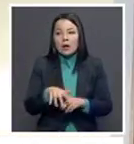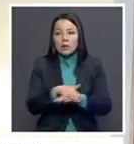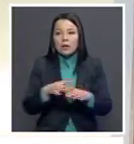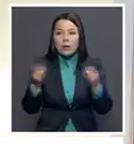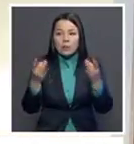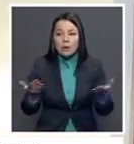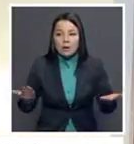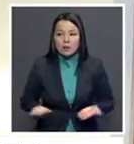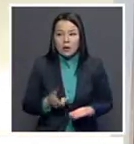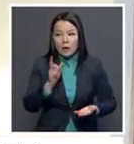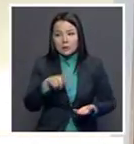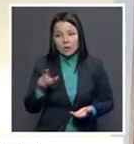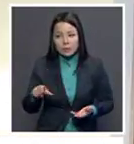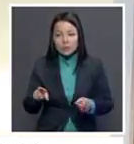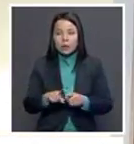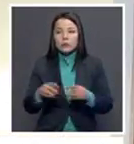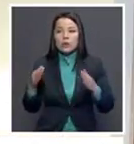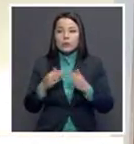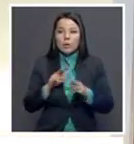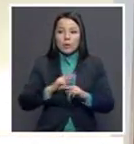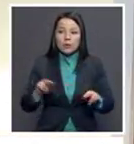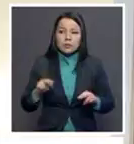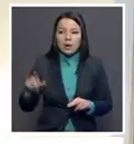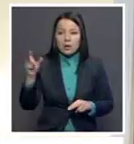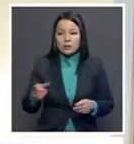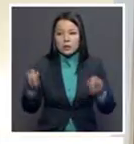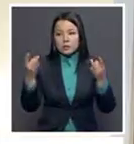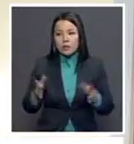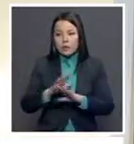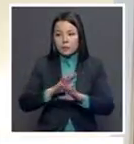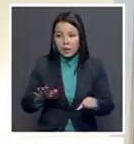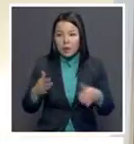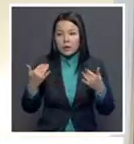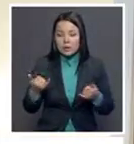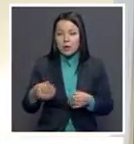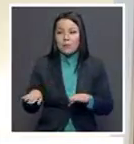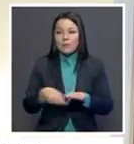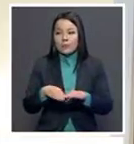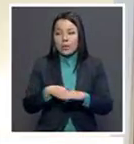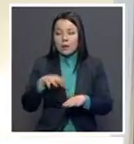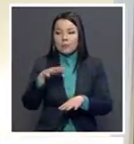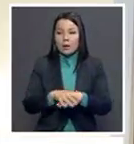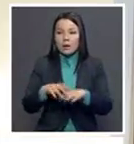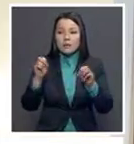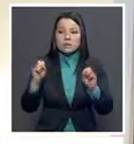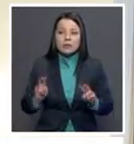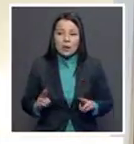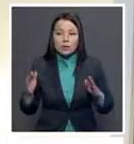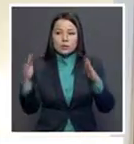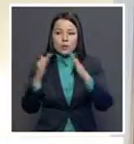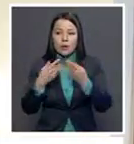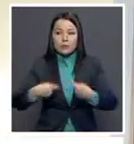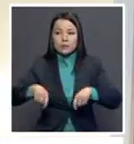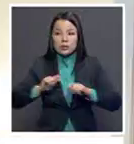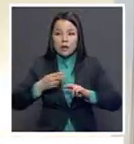азаматтары мұғалімдердің жинау оңай емес, ал мынау құрылыс жинақ банкісі арқылы бізге